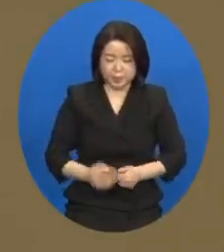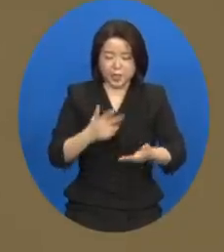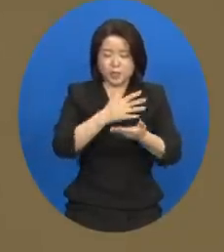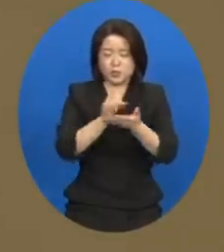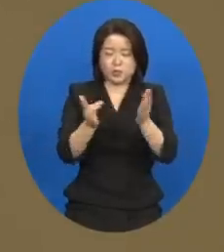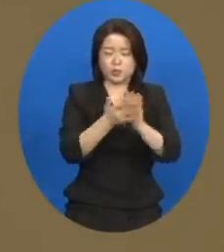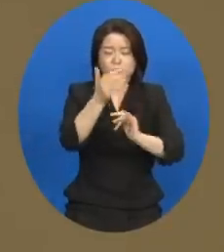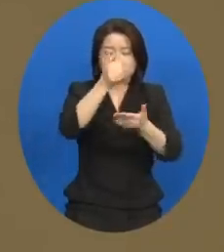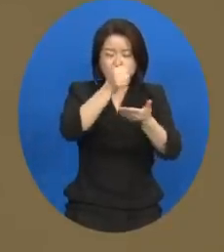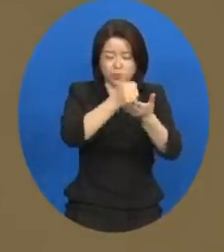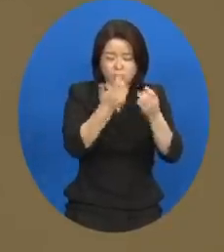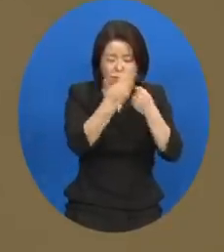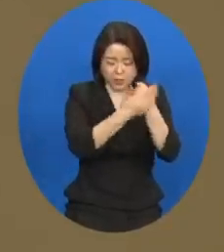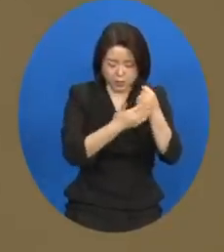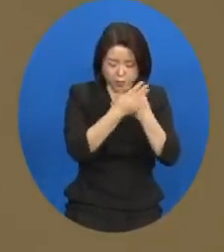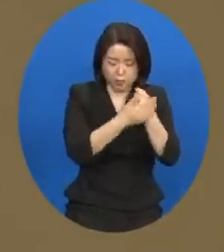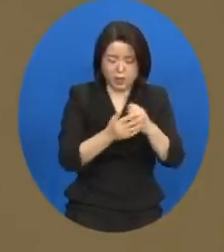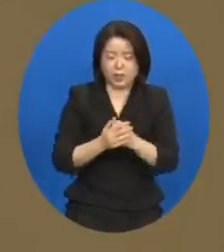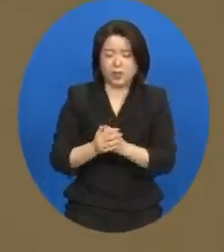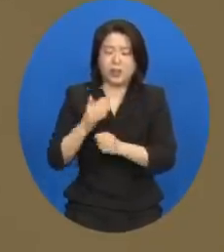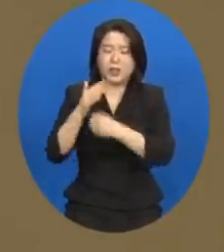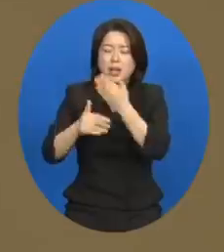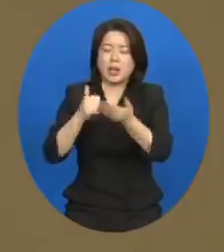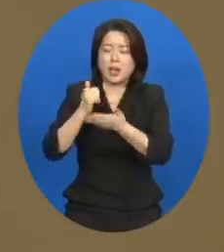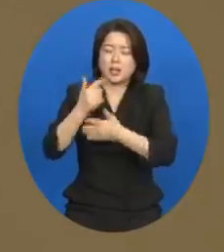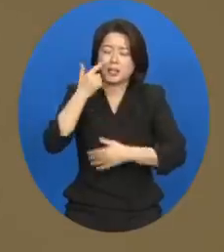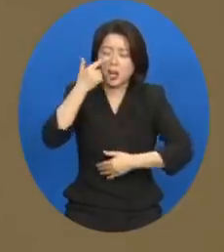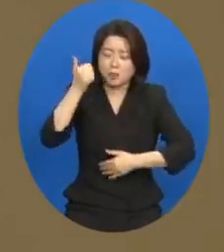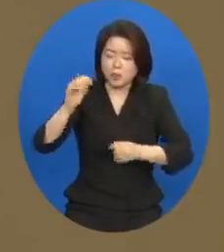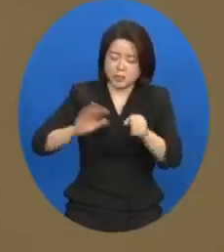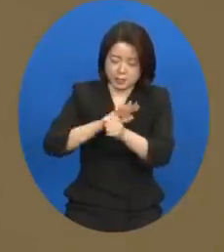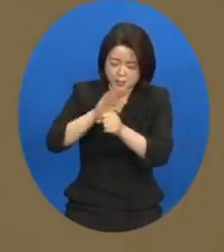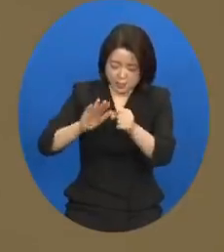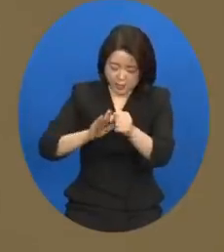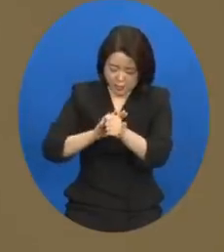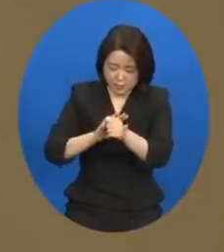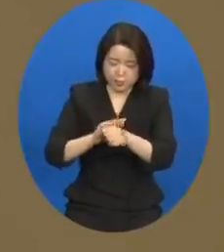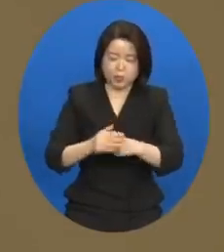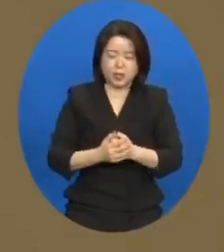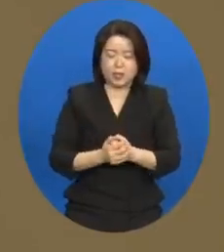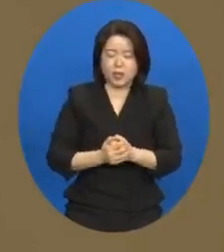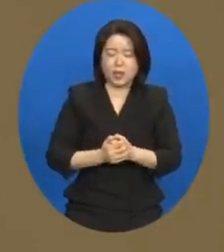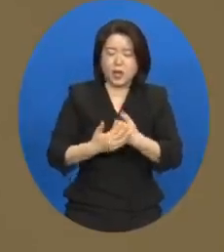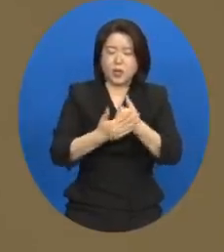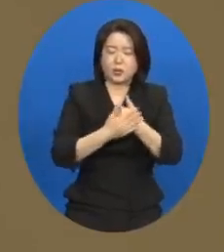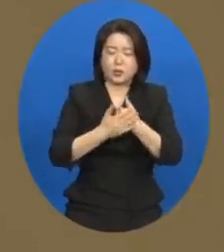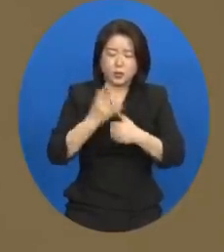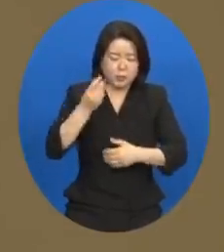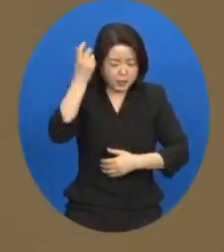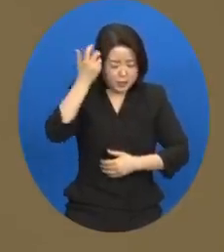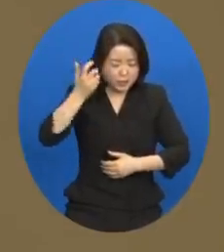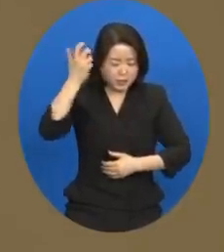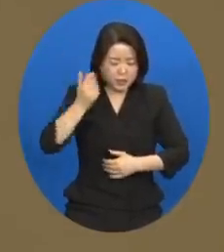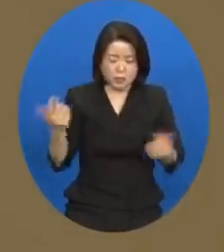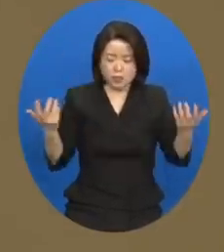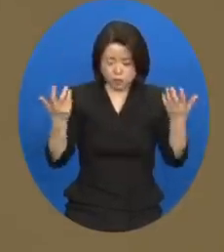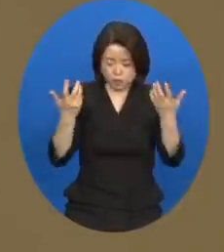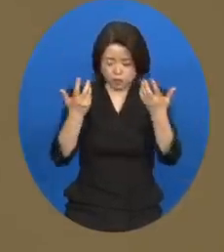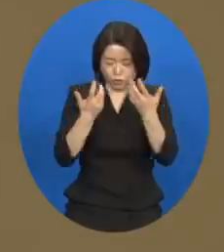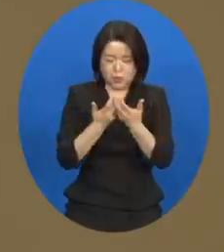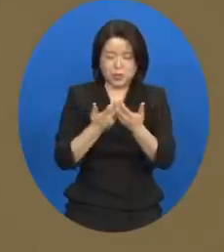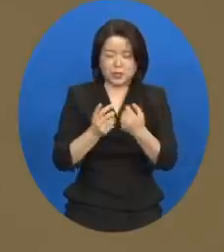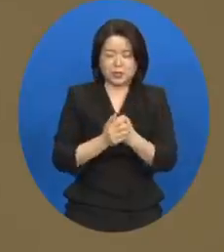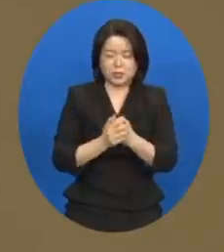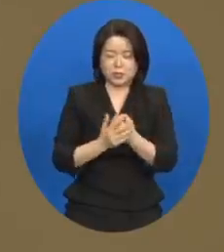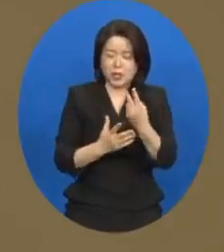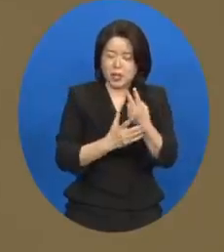예수님의 은혜와 하나님 아버지의 사랑하심과 보혜사 성령에 충만하시고